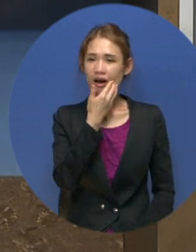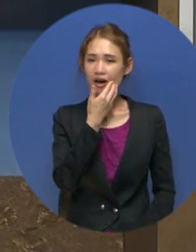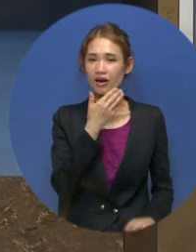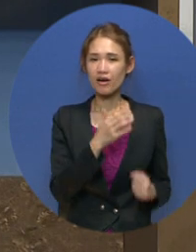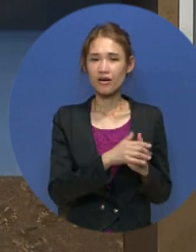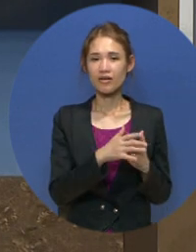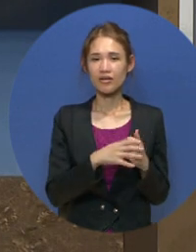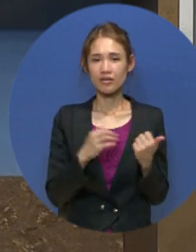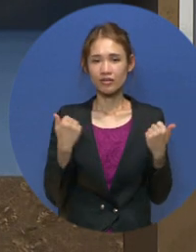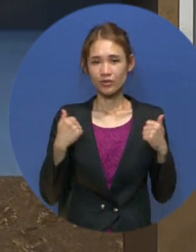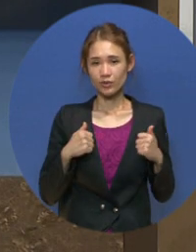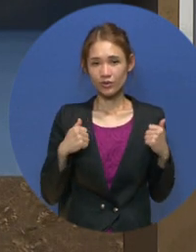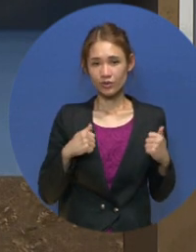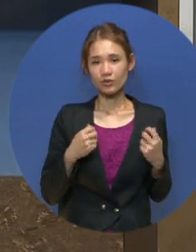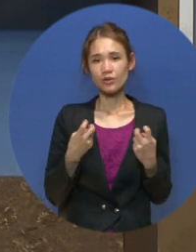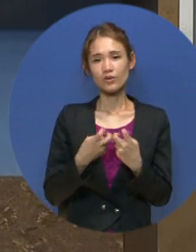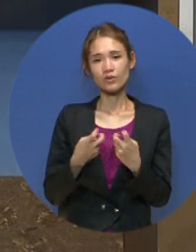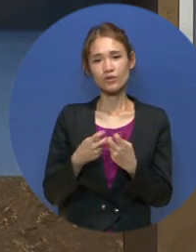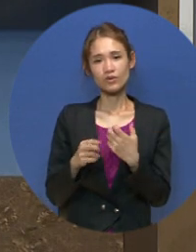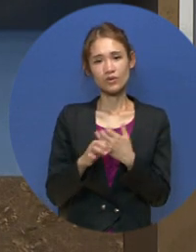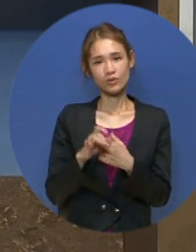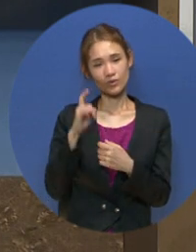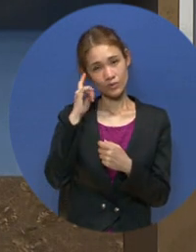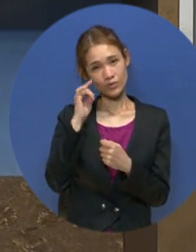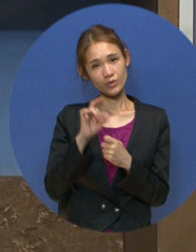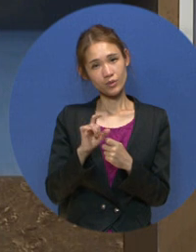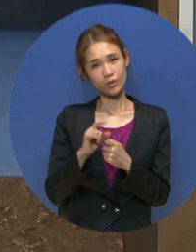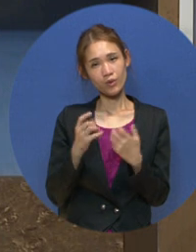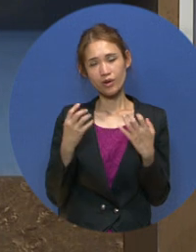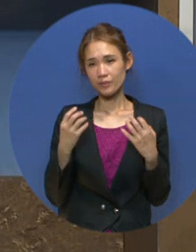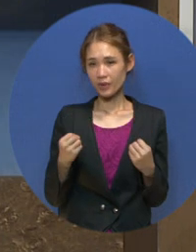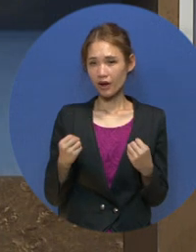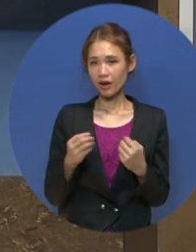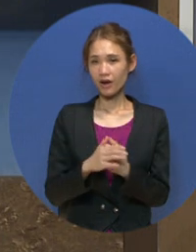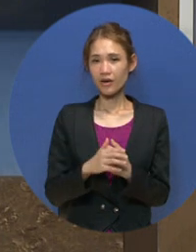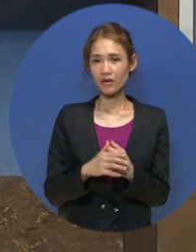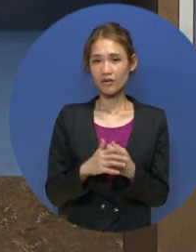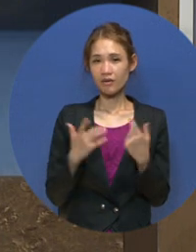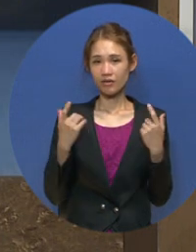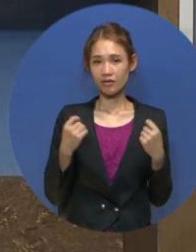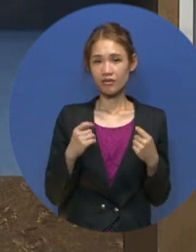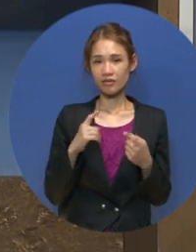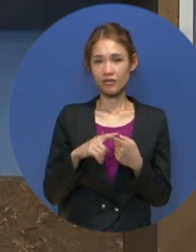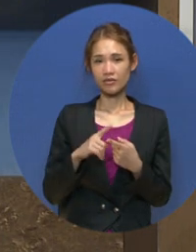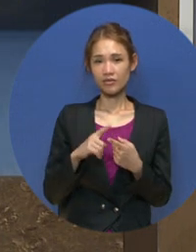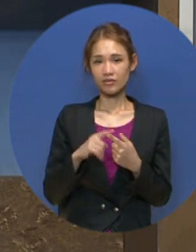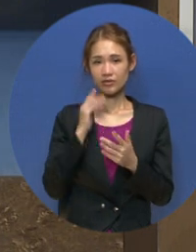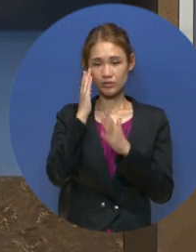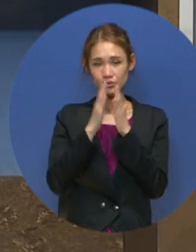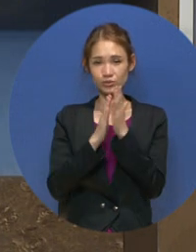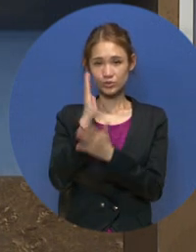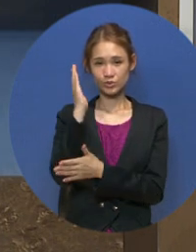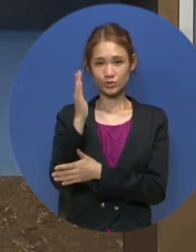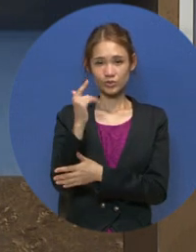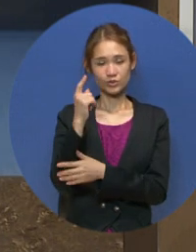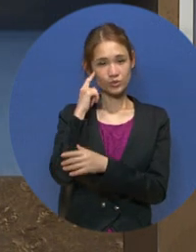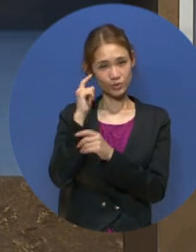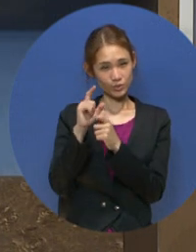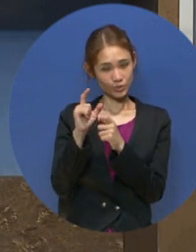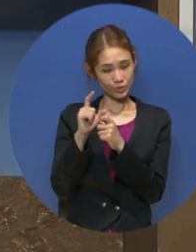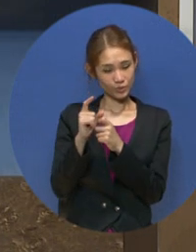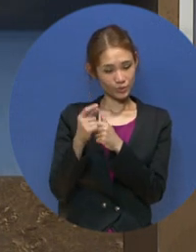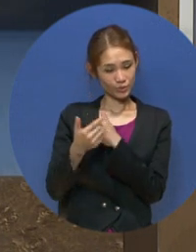그래서 이 옷을 어떻게 하면 좋을까 고민을 했던 적이 많은데 그런 점에서 또 이 숲스토리가 이런 분들의